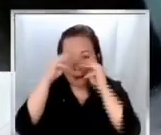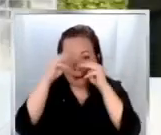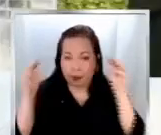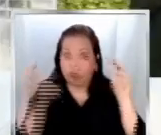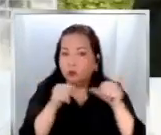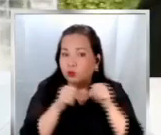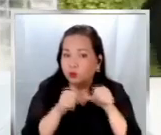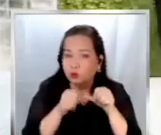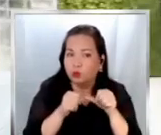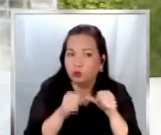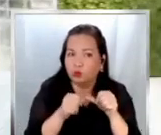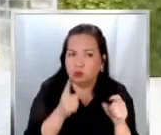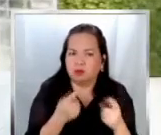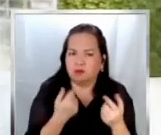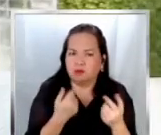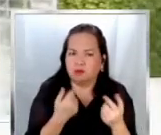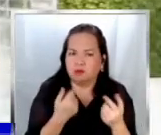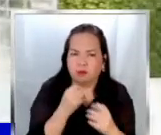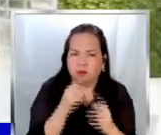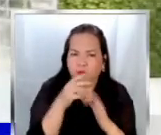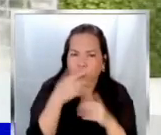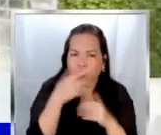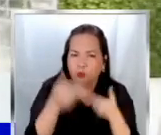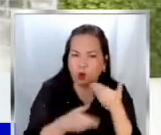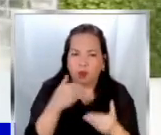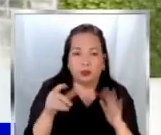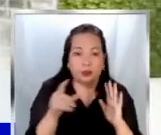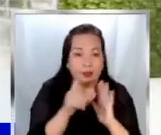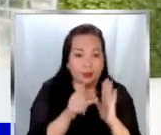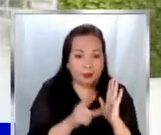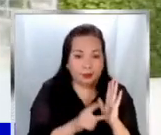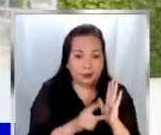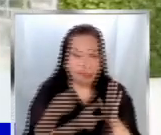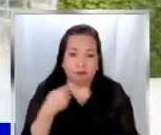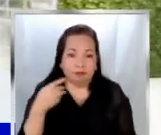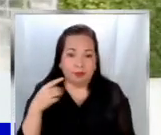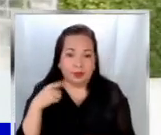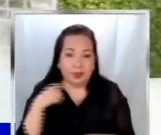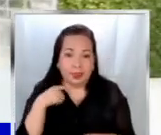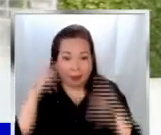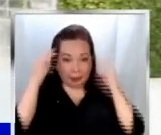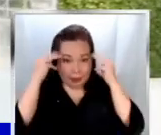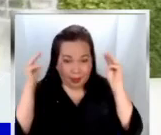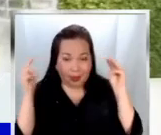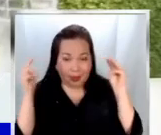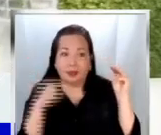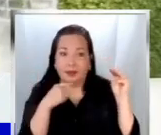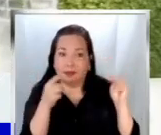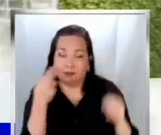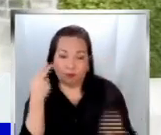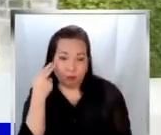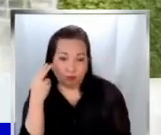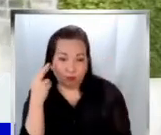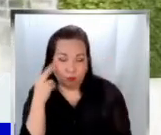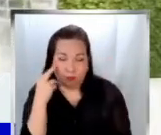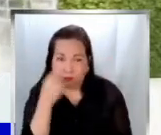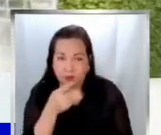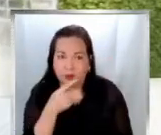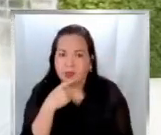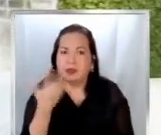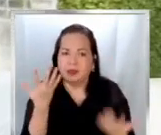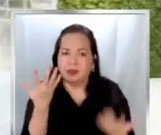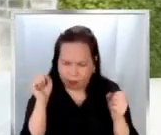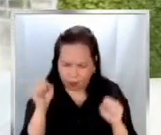legal. Hinaharap po natin ang katotohanan na posible pong may ilang mga alagad ng batas na kinakailangan